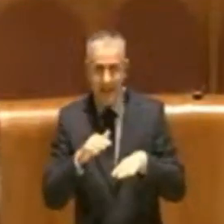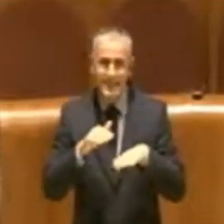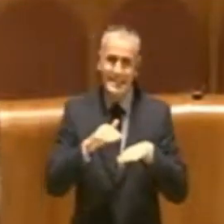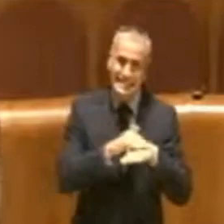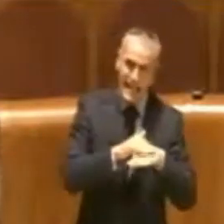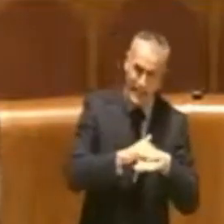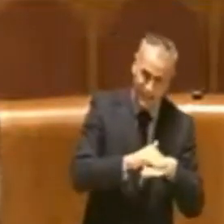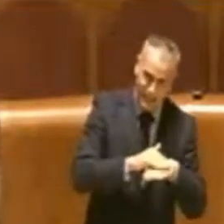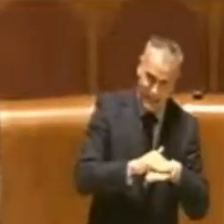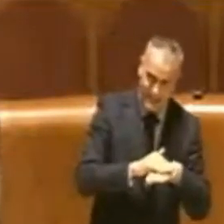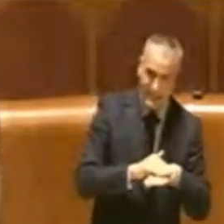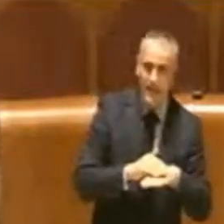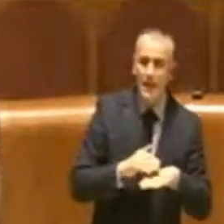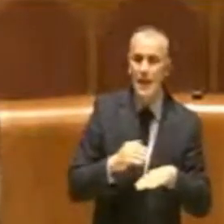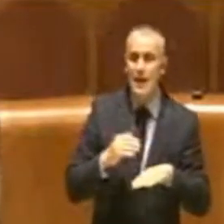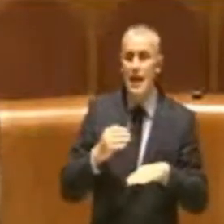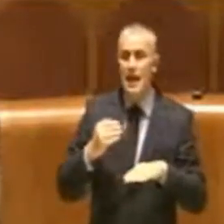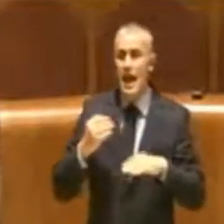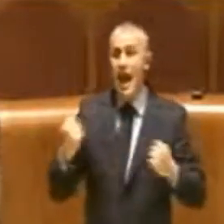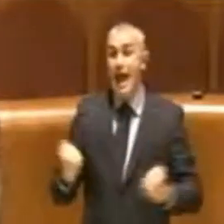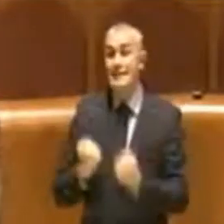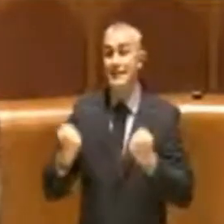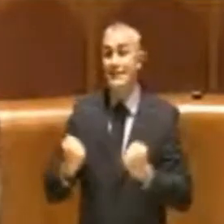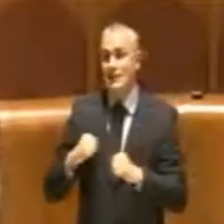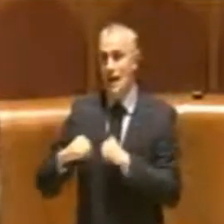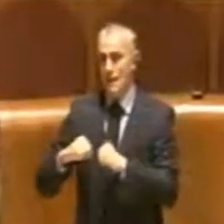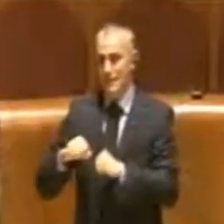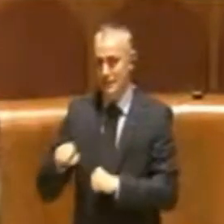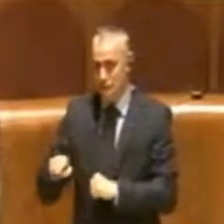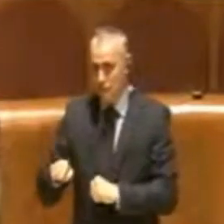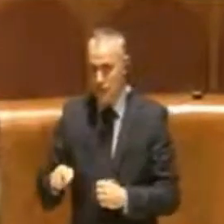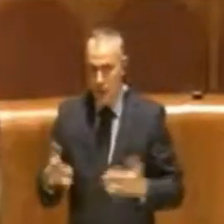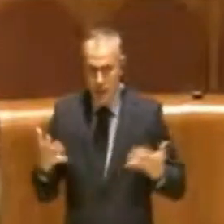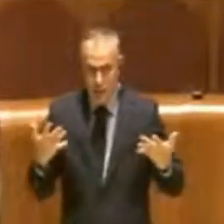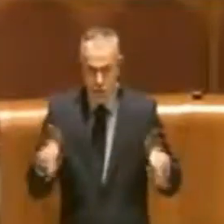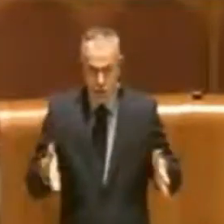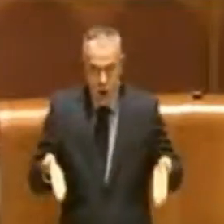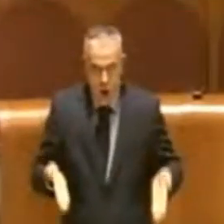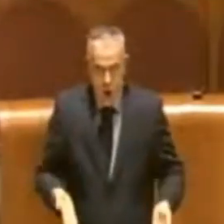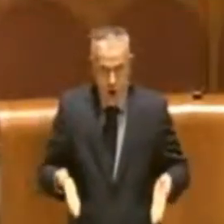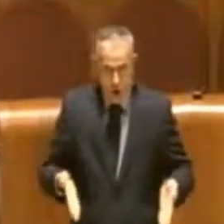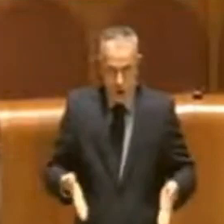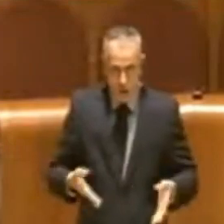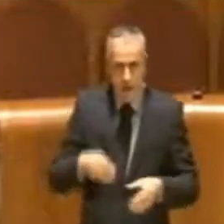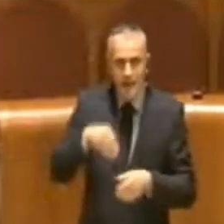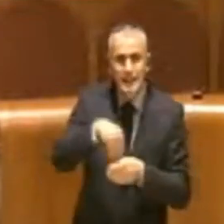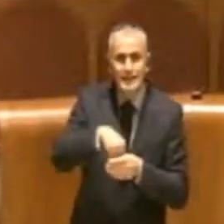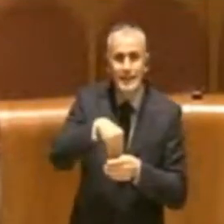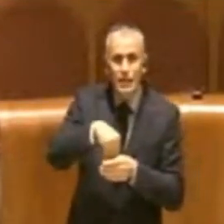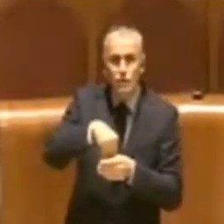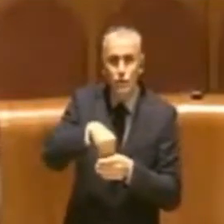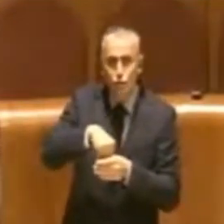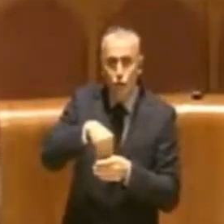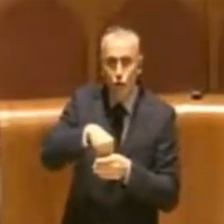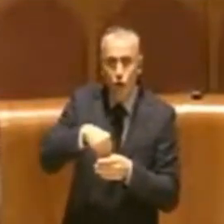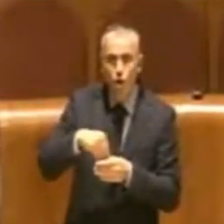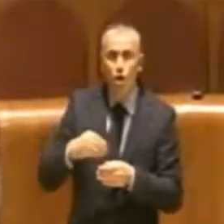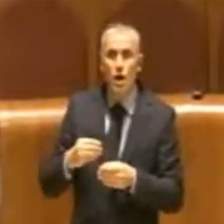attività dell'amministrazione. Noi sappiamo che già oggi all'interno della performance